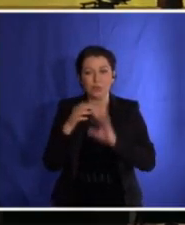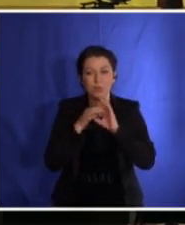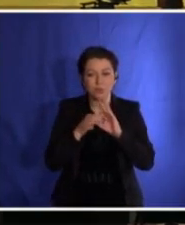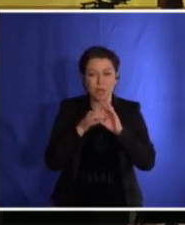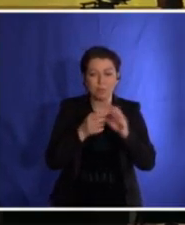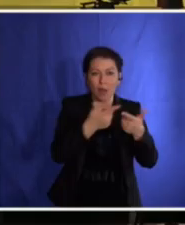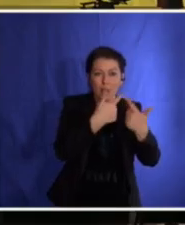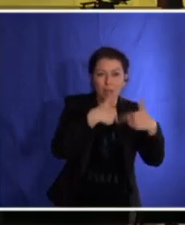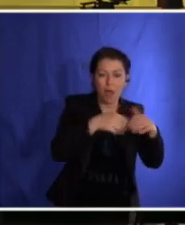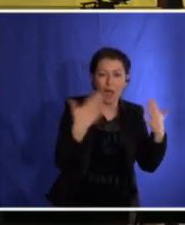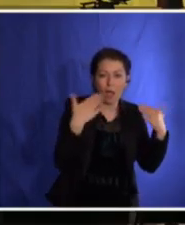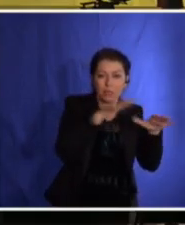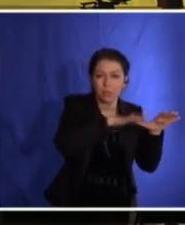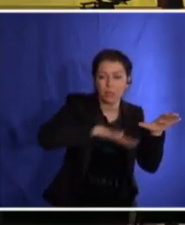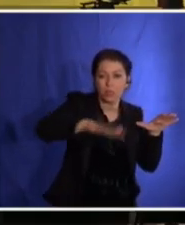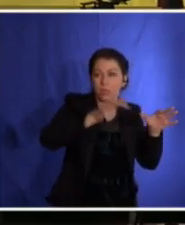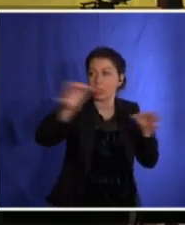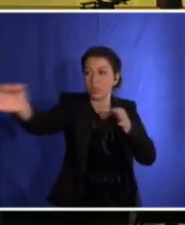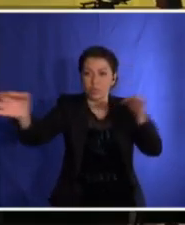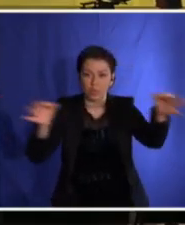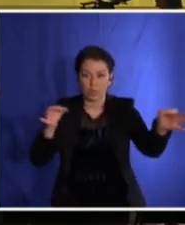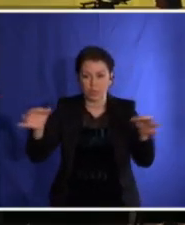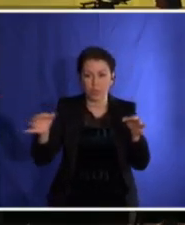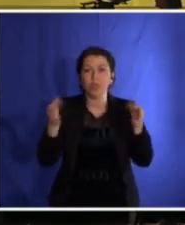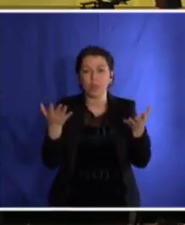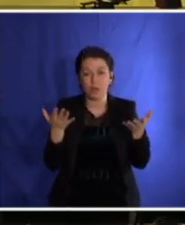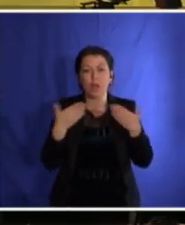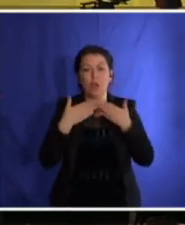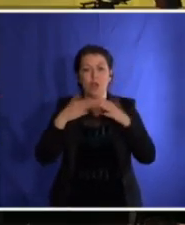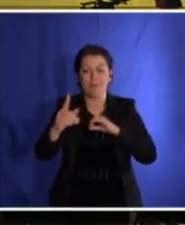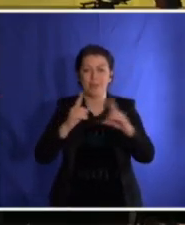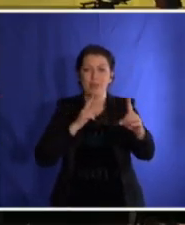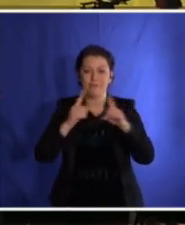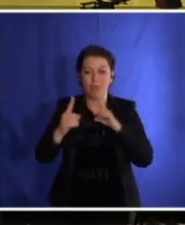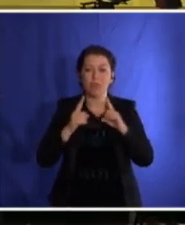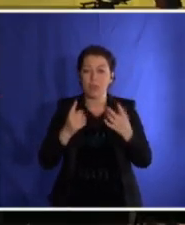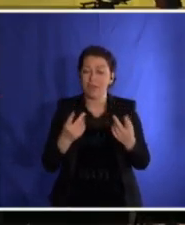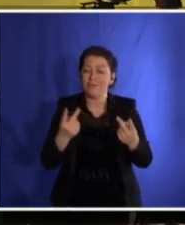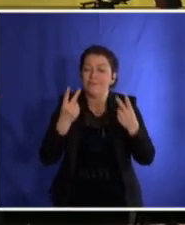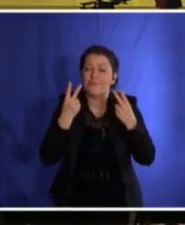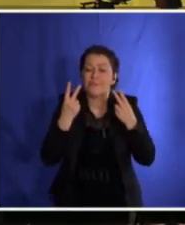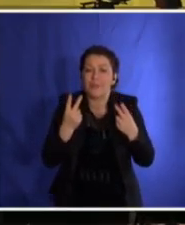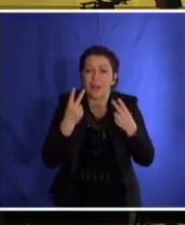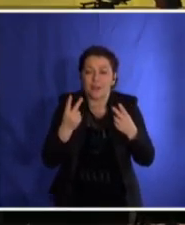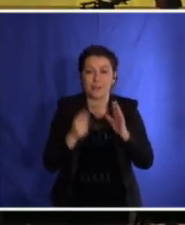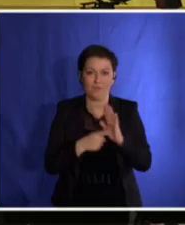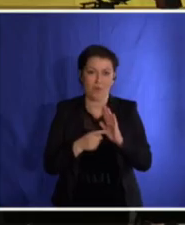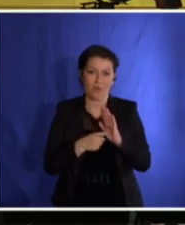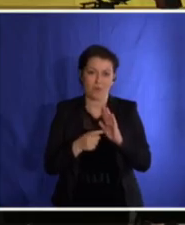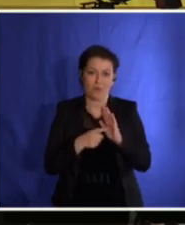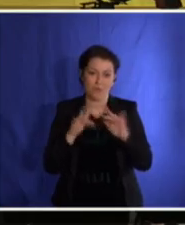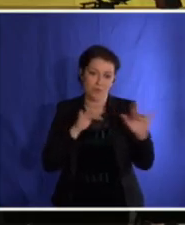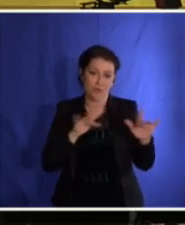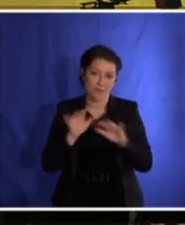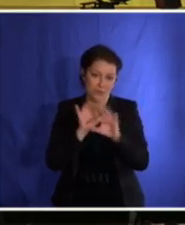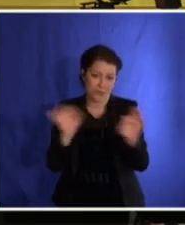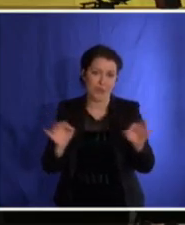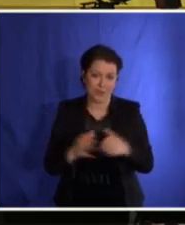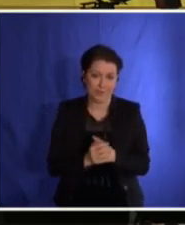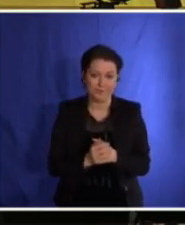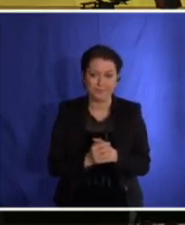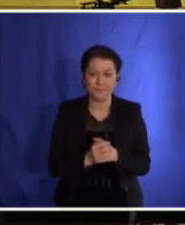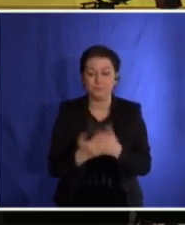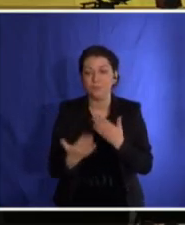Räumen ist der öffentliche Verkehr eine wesentliche Voraussetzung. Ich denke da zum